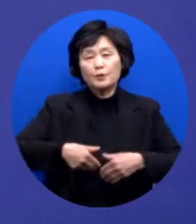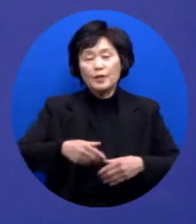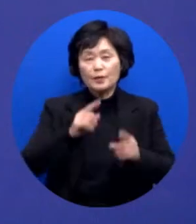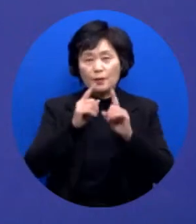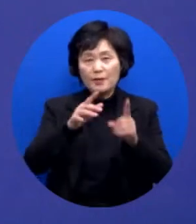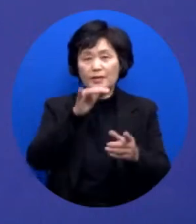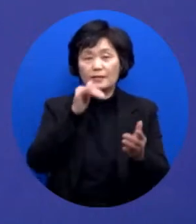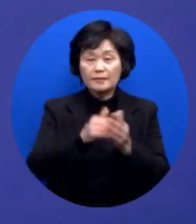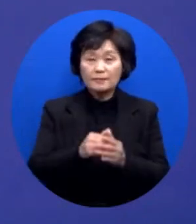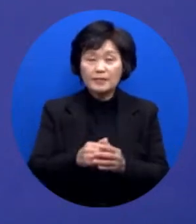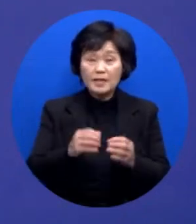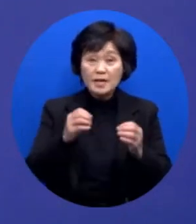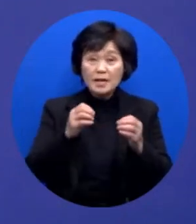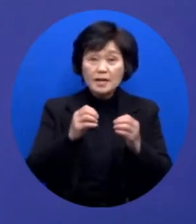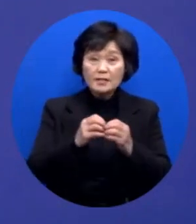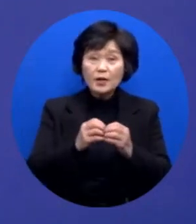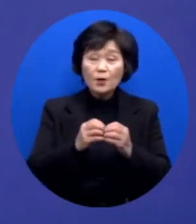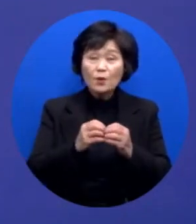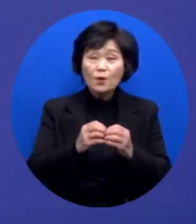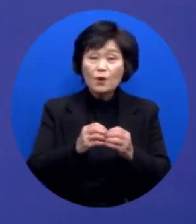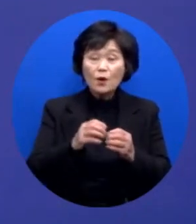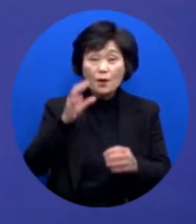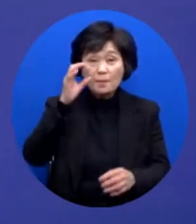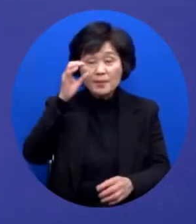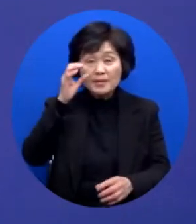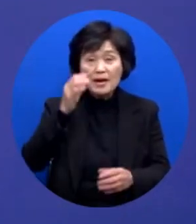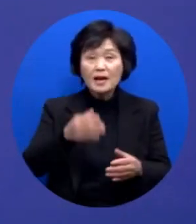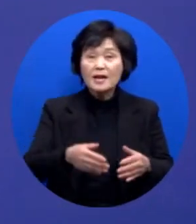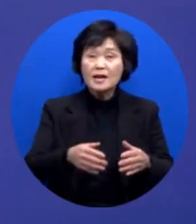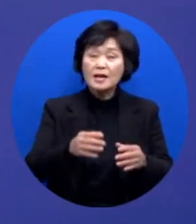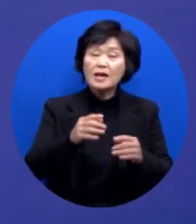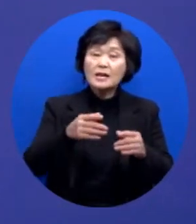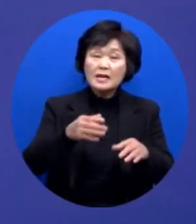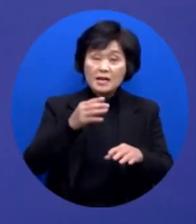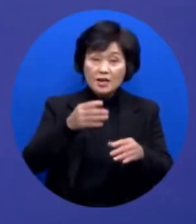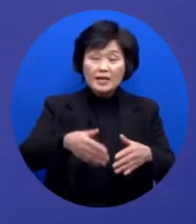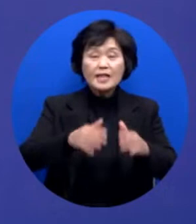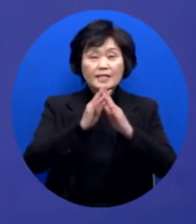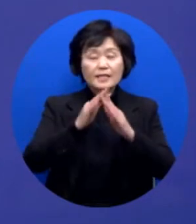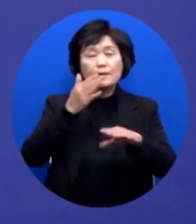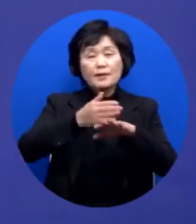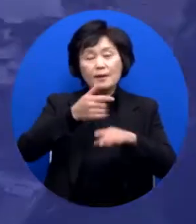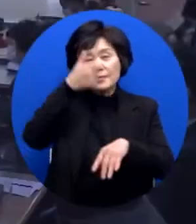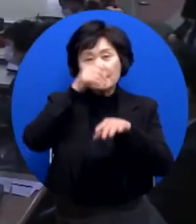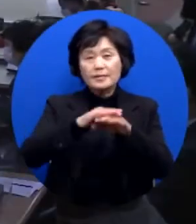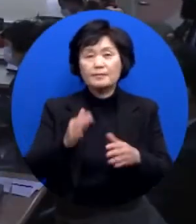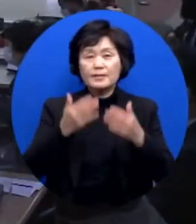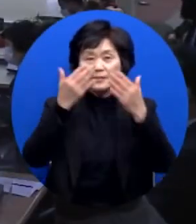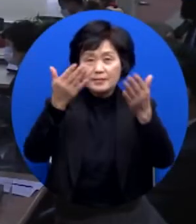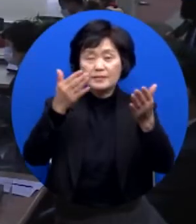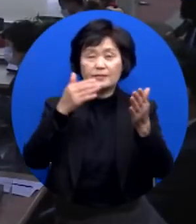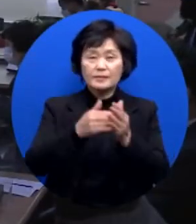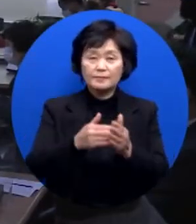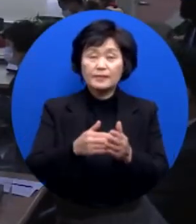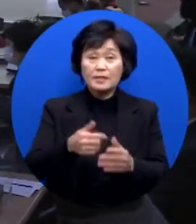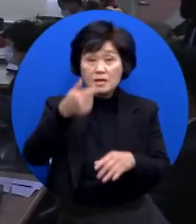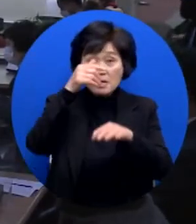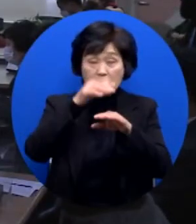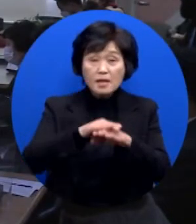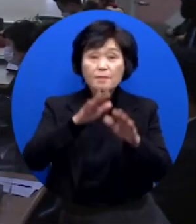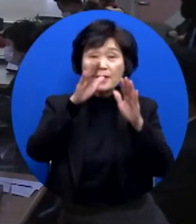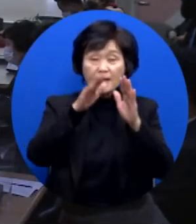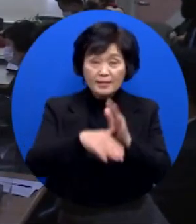창원 밀알선교단 이 선장 교회 개척 설립 감사예배를 드렸습니다 예배에서